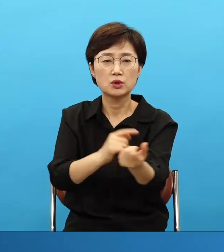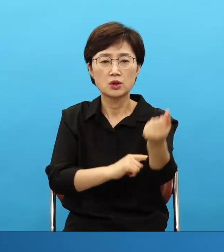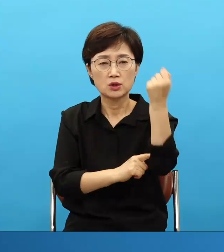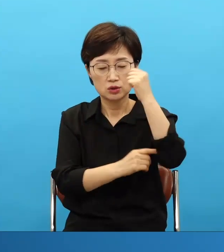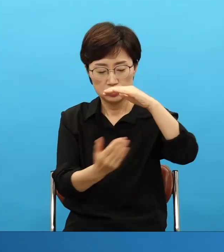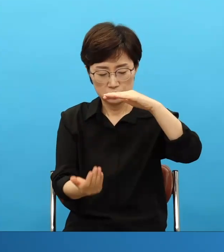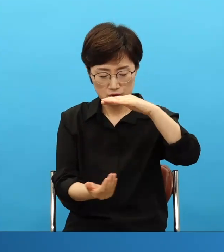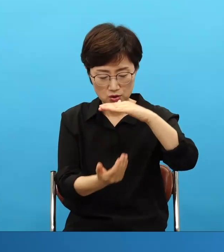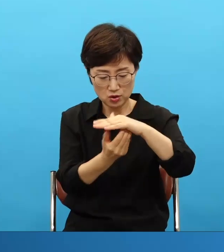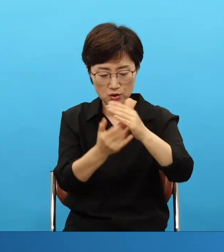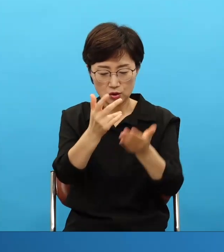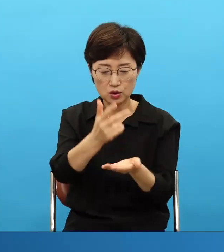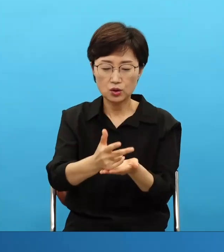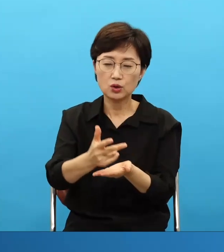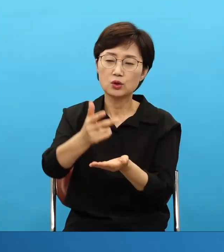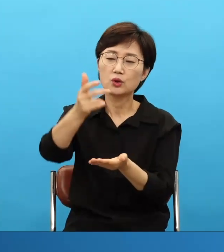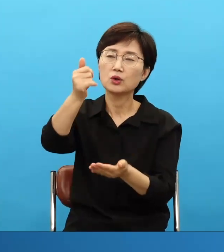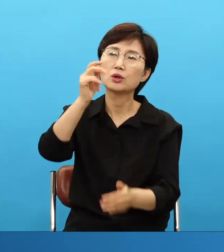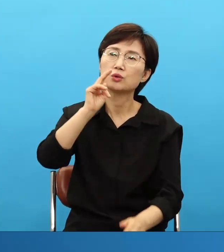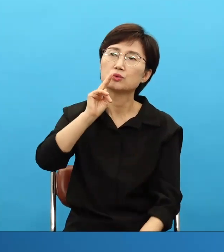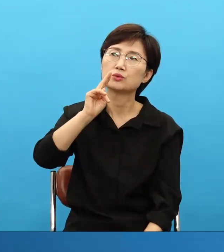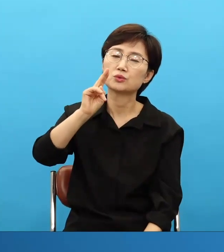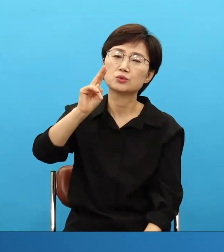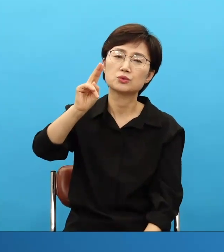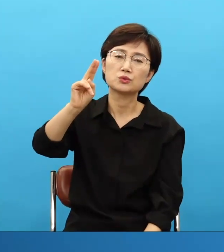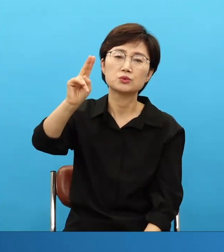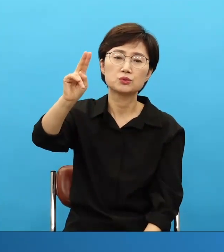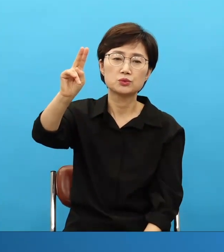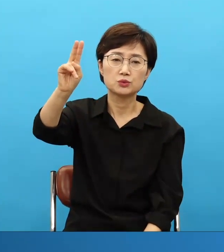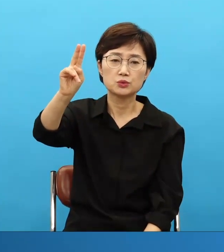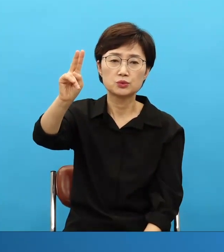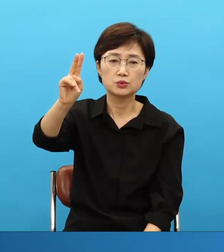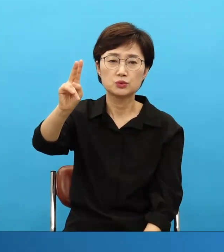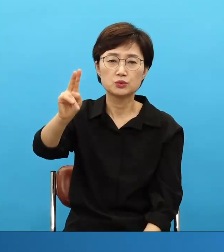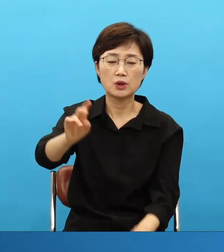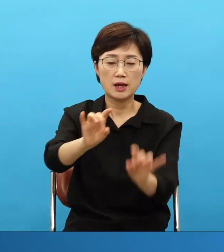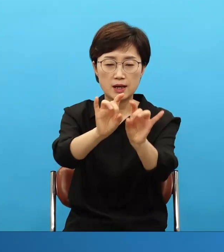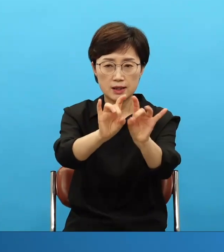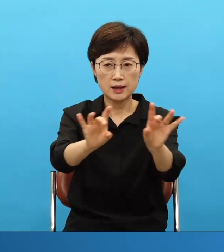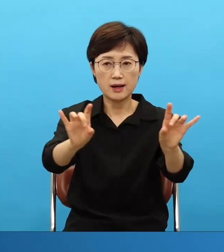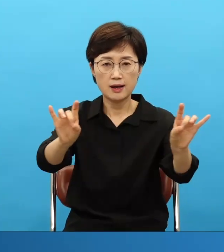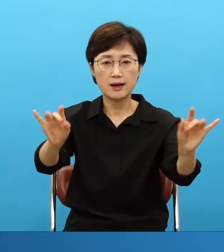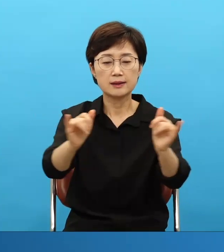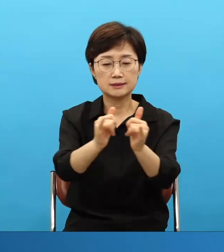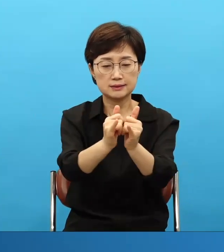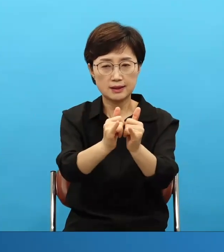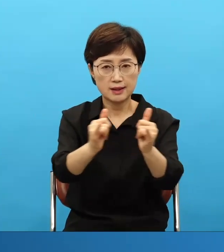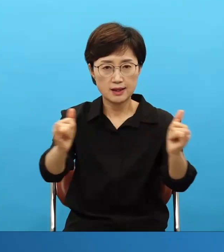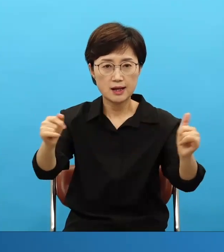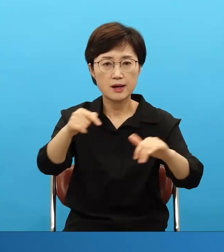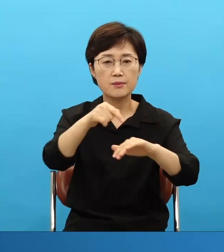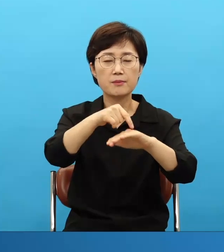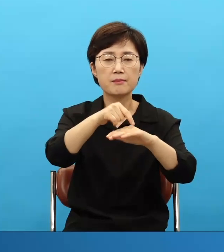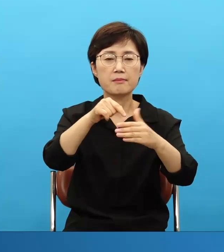주옵소서 전능한 주시여 각